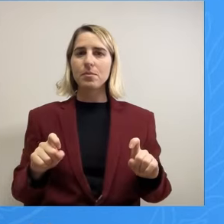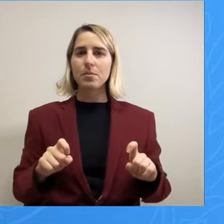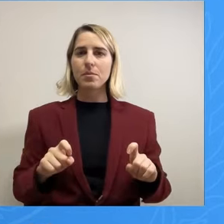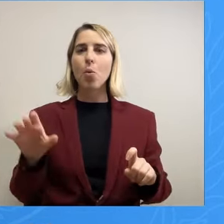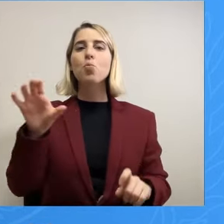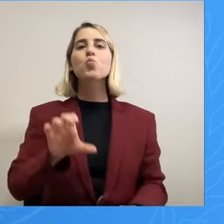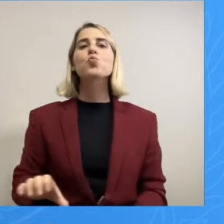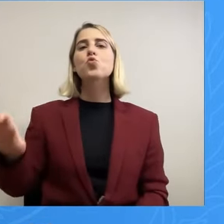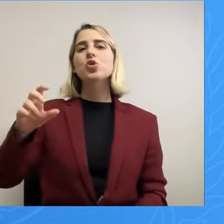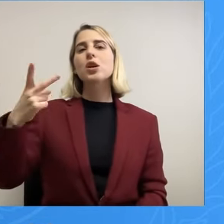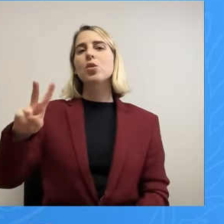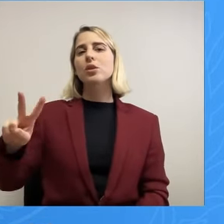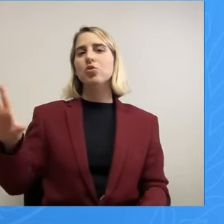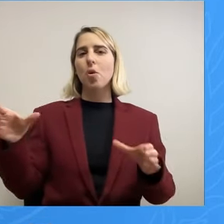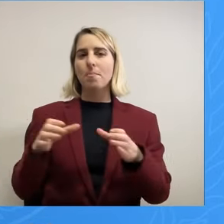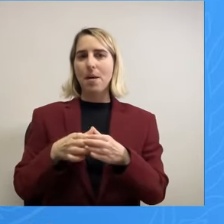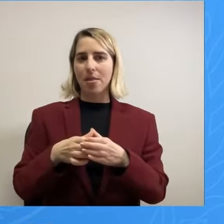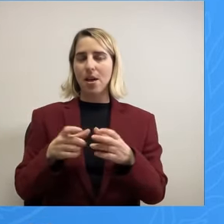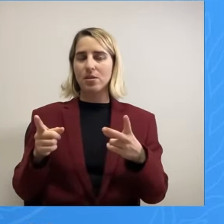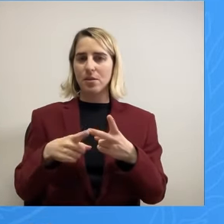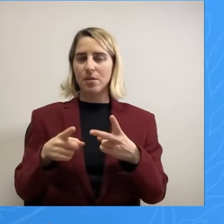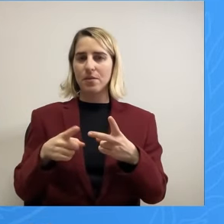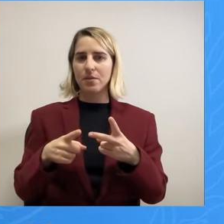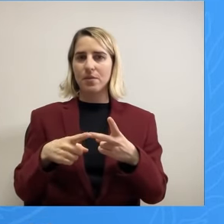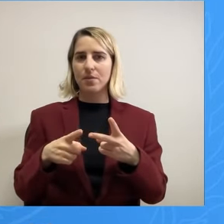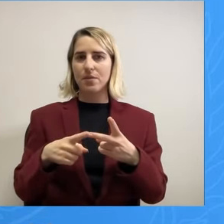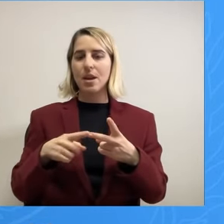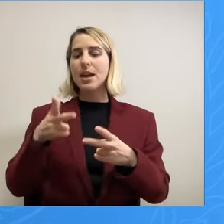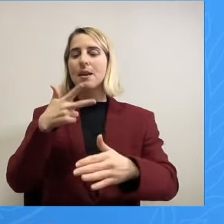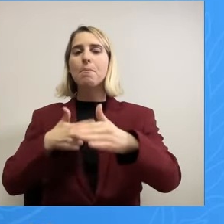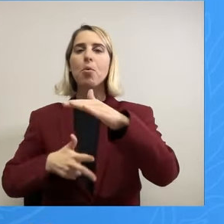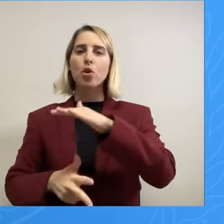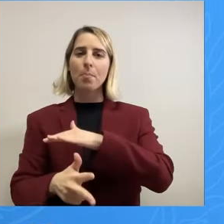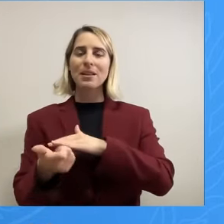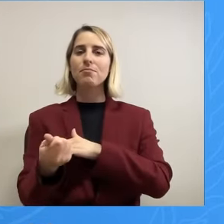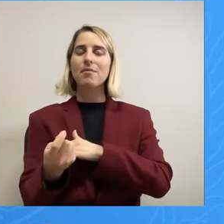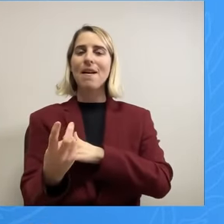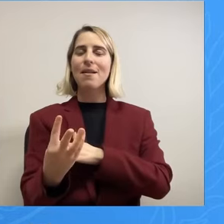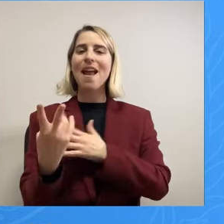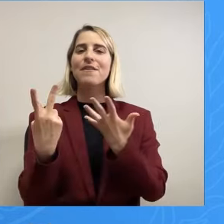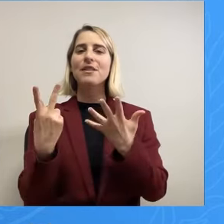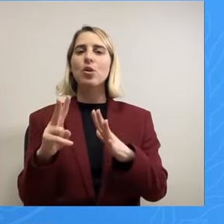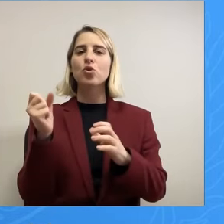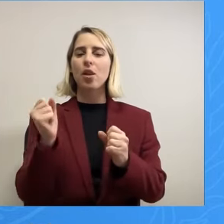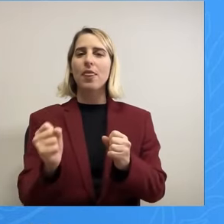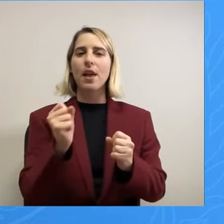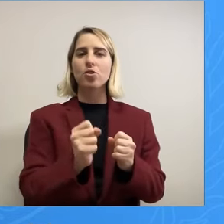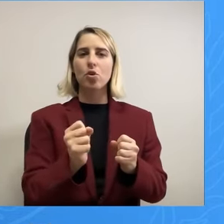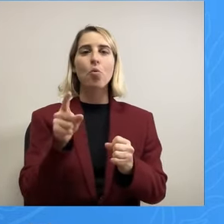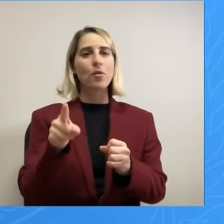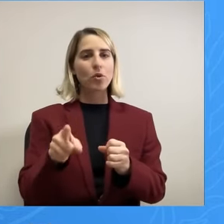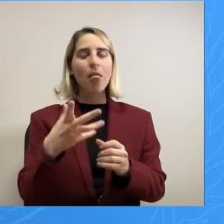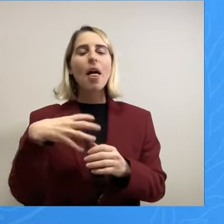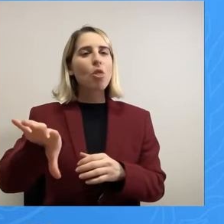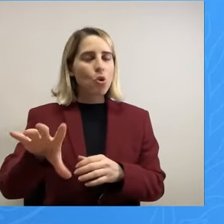μουσείο της ομάδας, εντευκτήριο της ομάδας, υπόγειο πάρκινγκ 700 θέσεων που θα παραχωρήσει σημαντικό μέρος